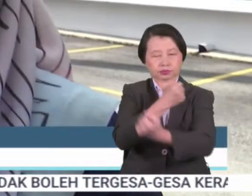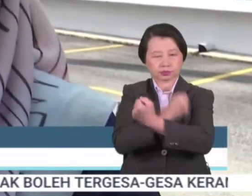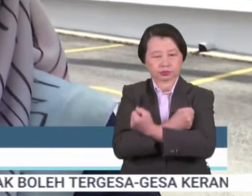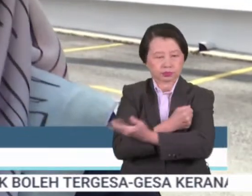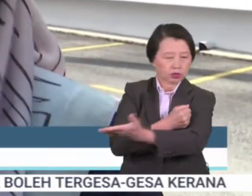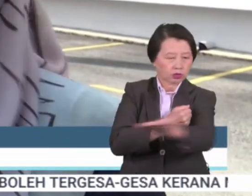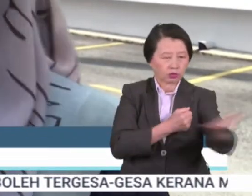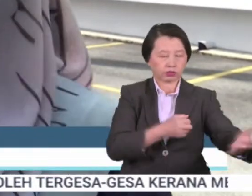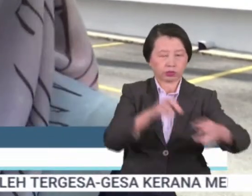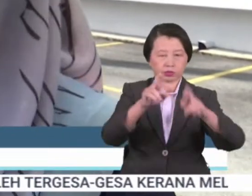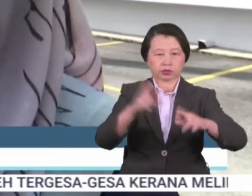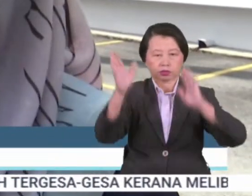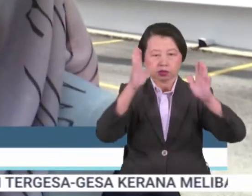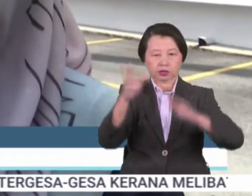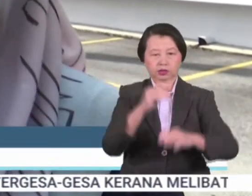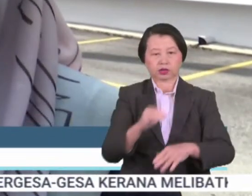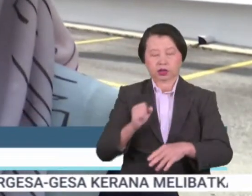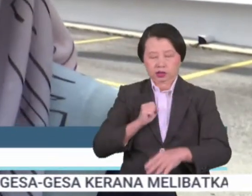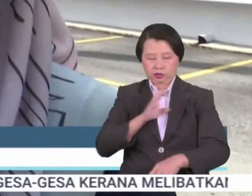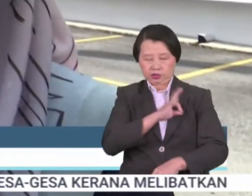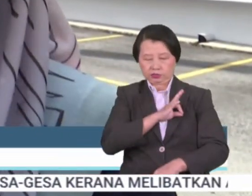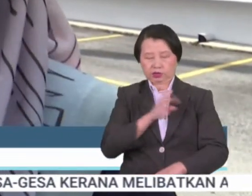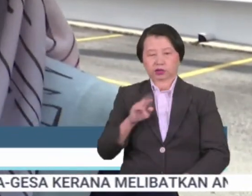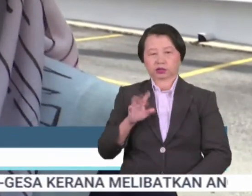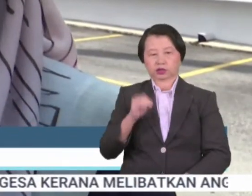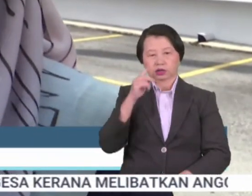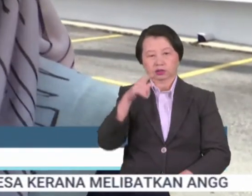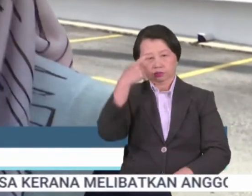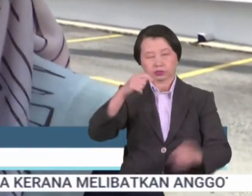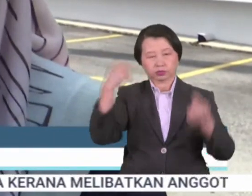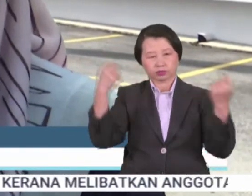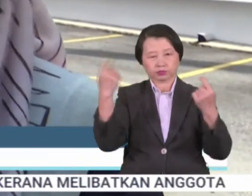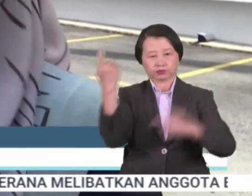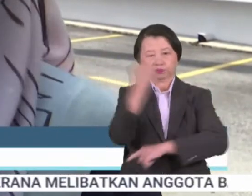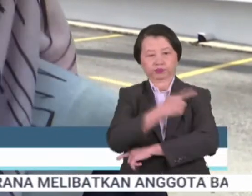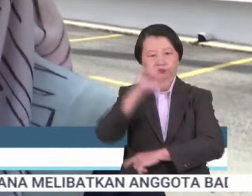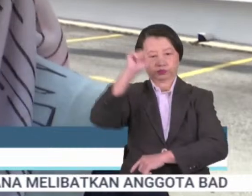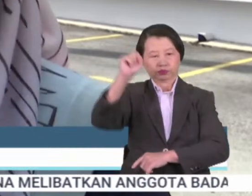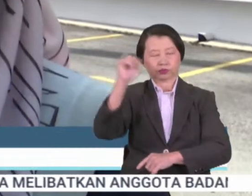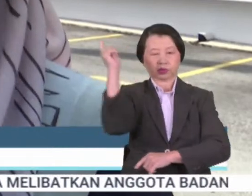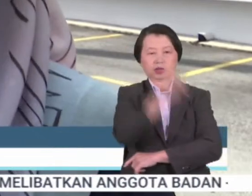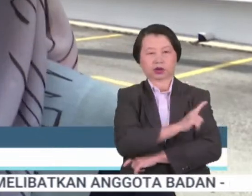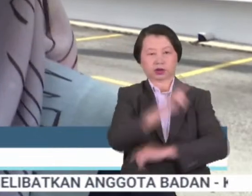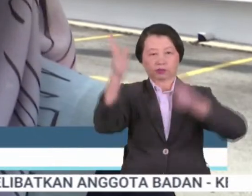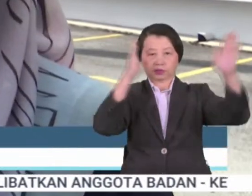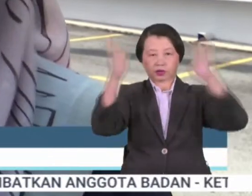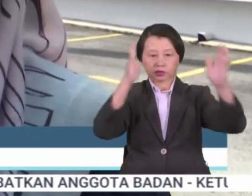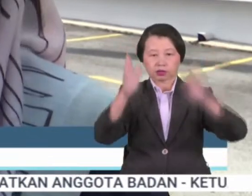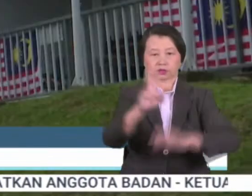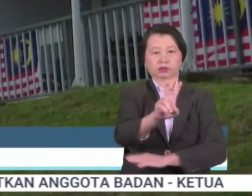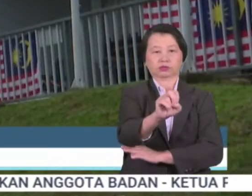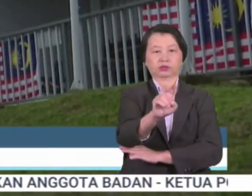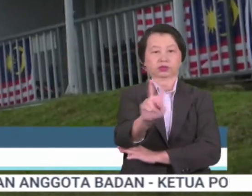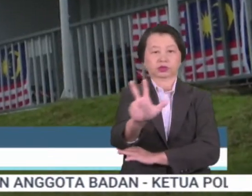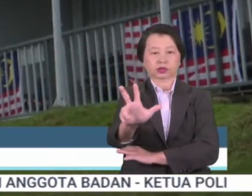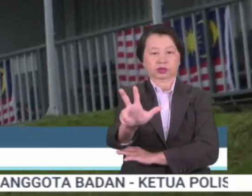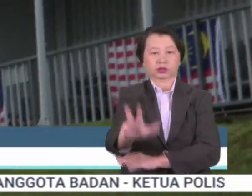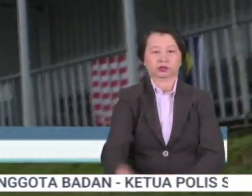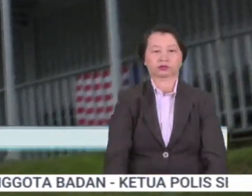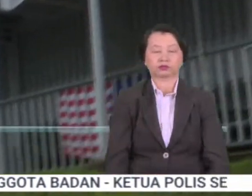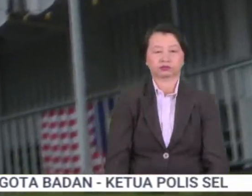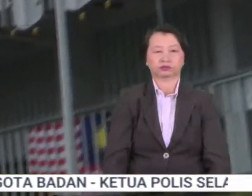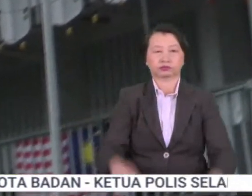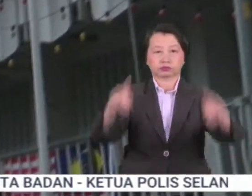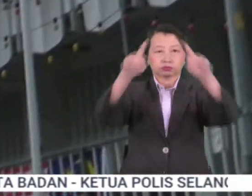kalangan rakyat Malaysia serta warga RTM dalam menyambut hari kemerdekaan dan hari Malaysia 2023 selain